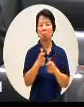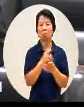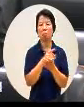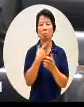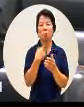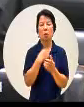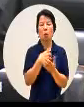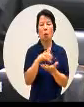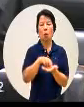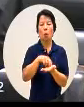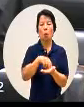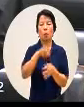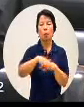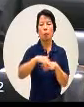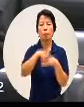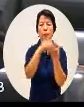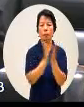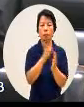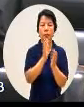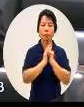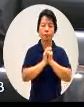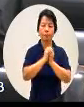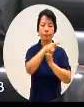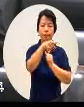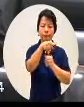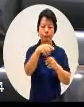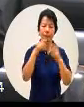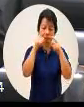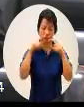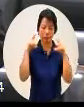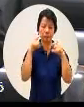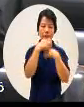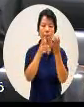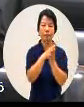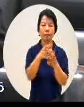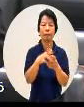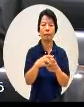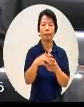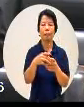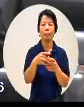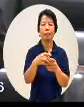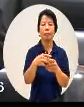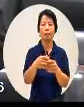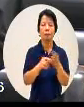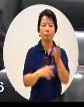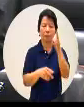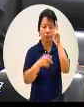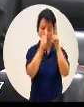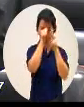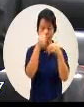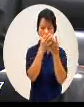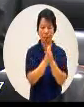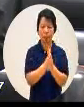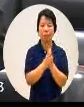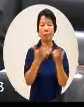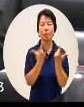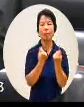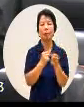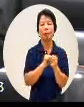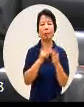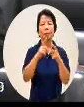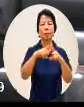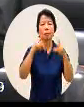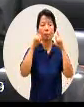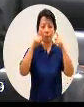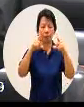後來呢我就去拜託呢有一個人出來然後許崑源議長也大方的願意支持我這兩位